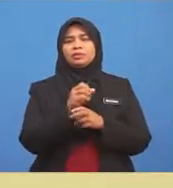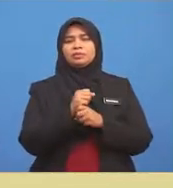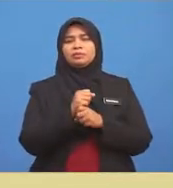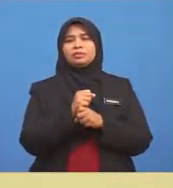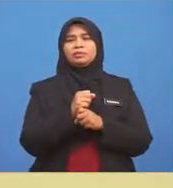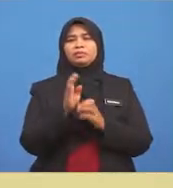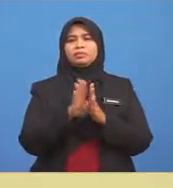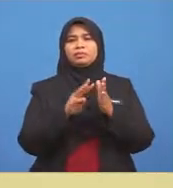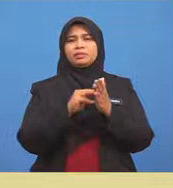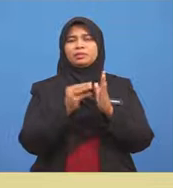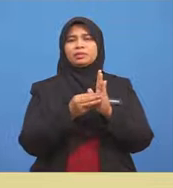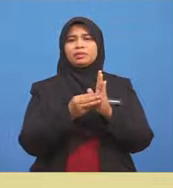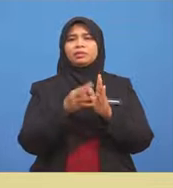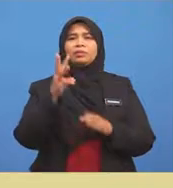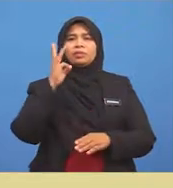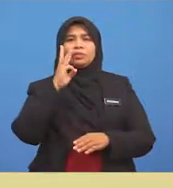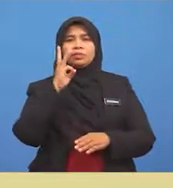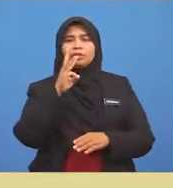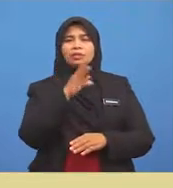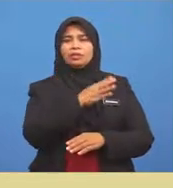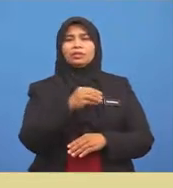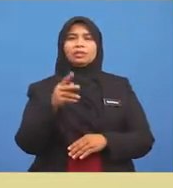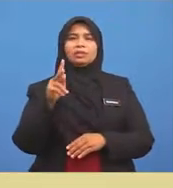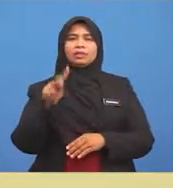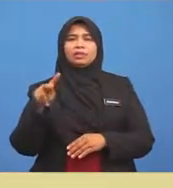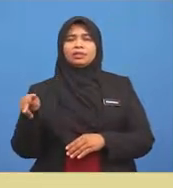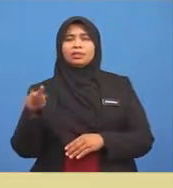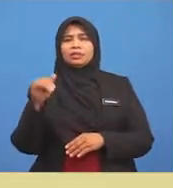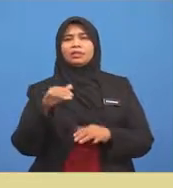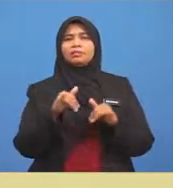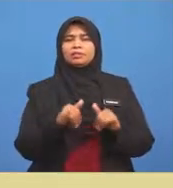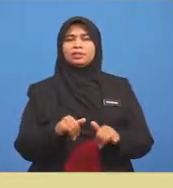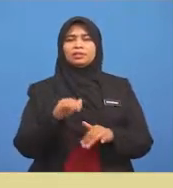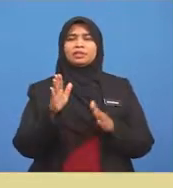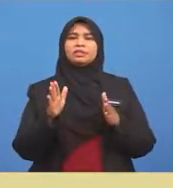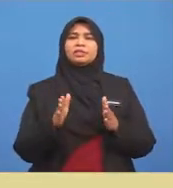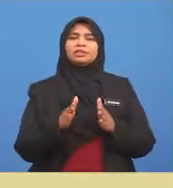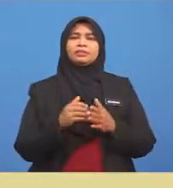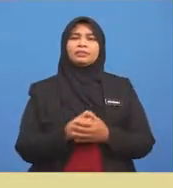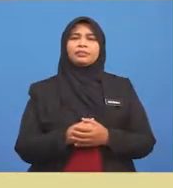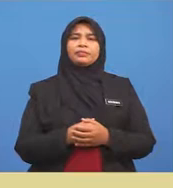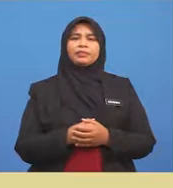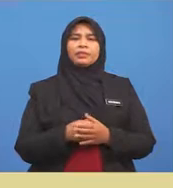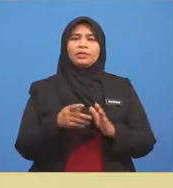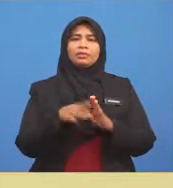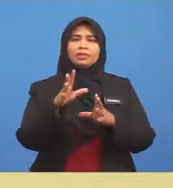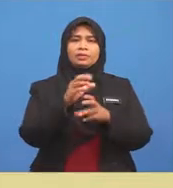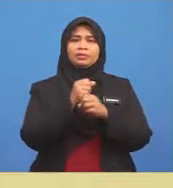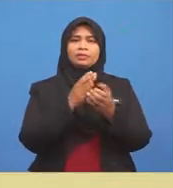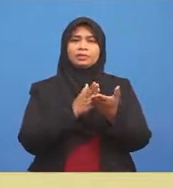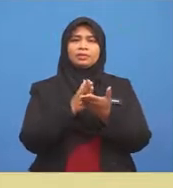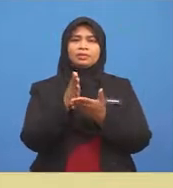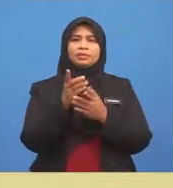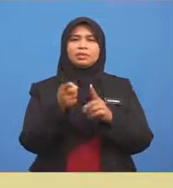As-Sufaha bermaksud wanita dan kanak-kanak yang masih kecil. Pendapat seterusnya dari